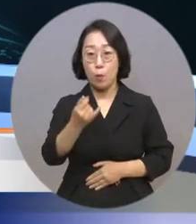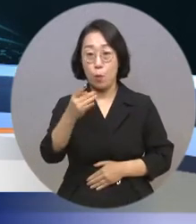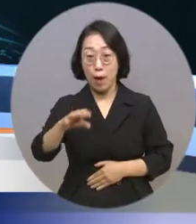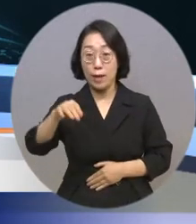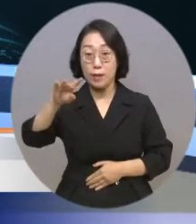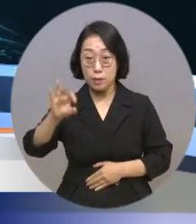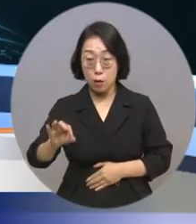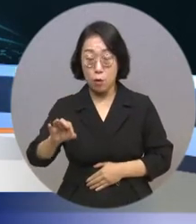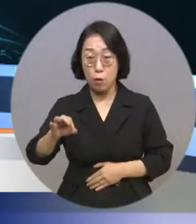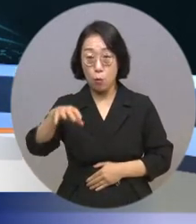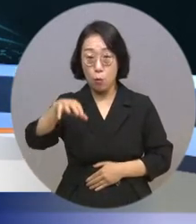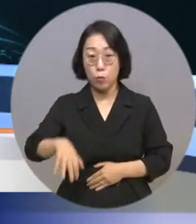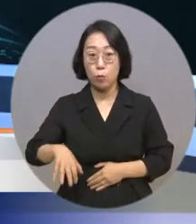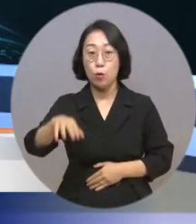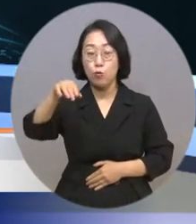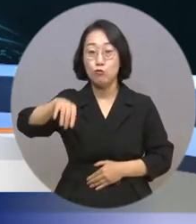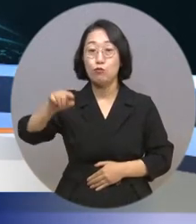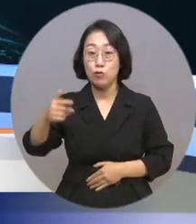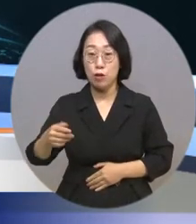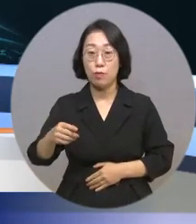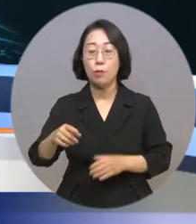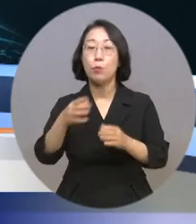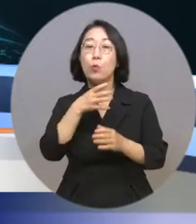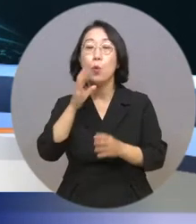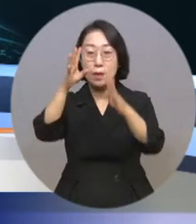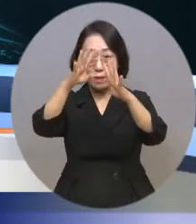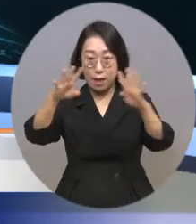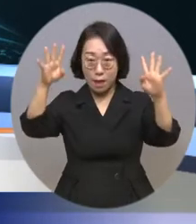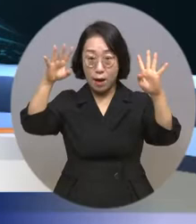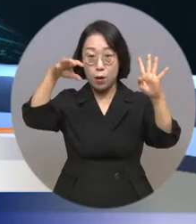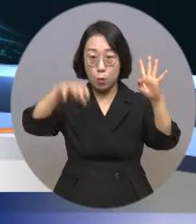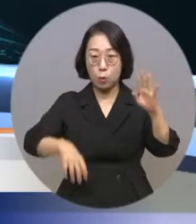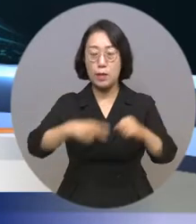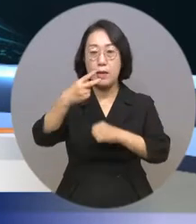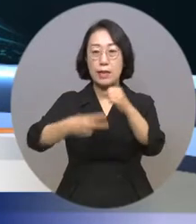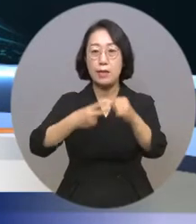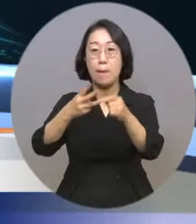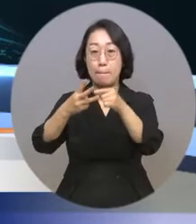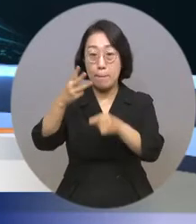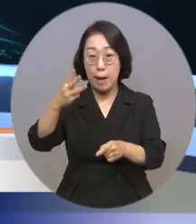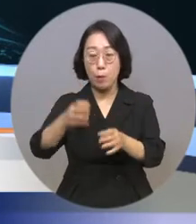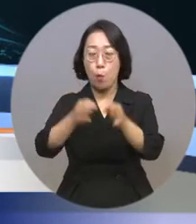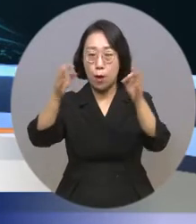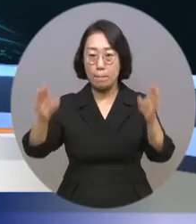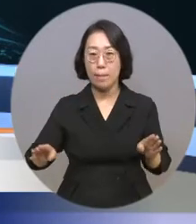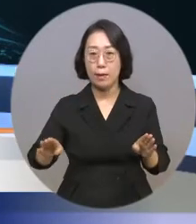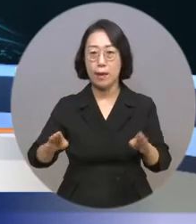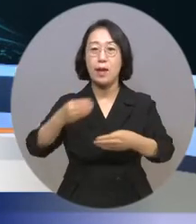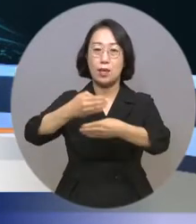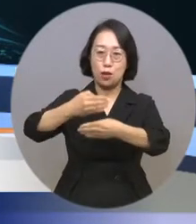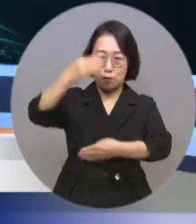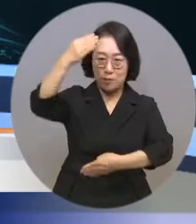횡성군 오천면의 오천실버대학이 코로나19로 2년 반 만에 반가운 개강을